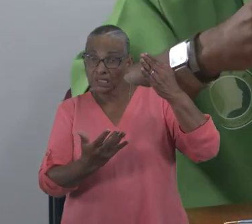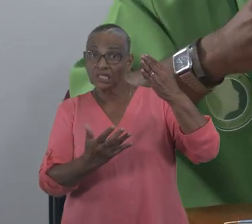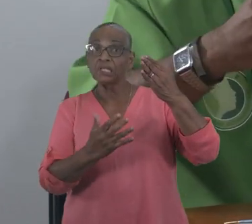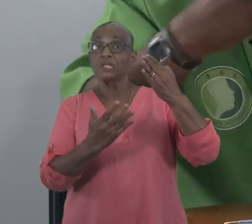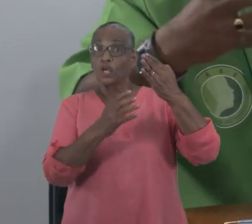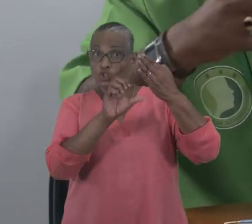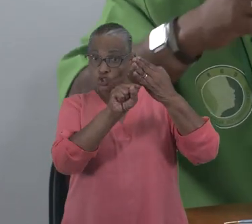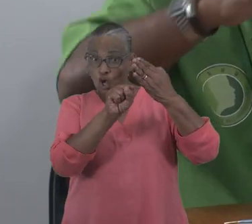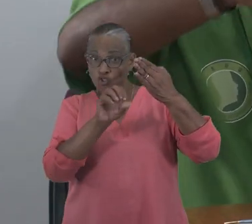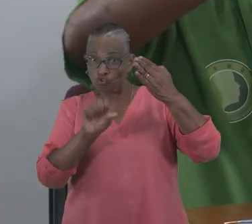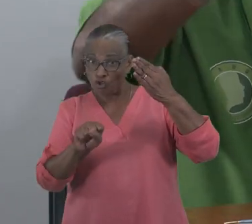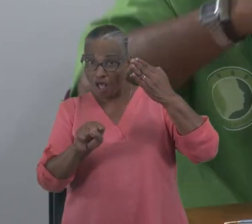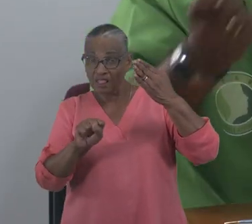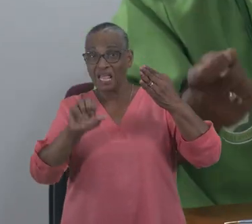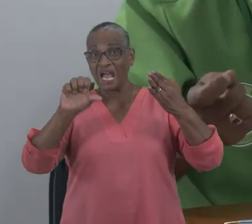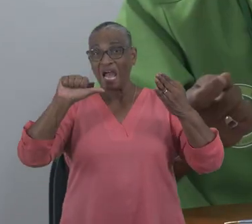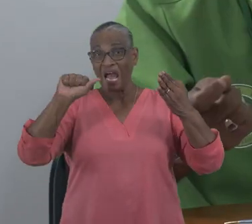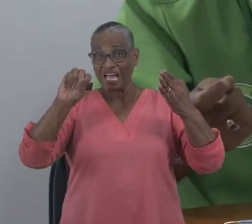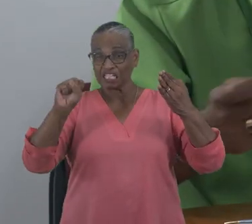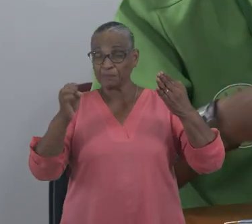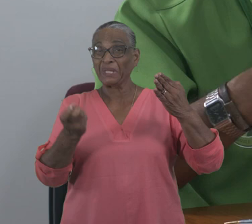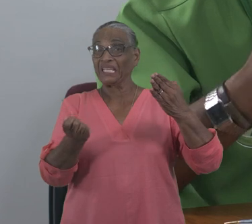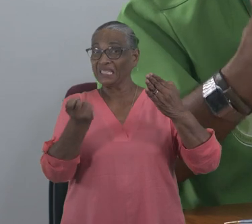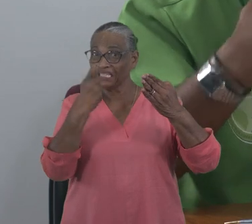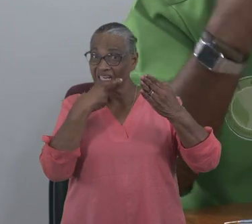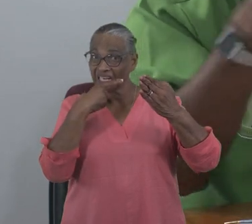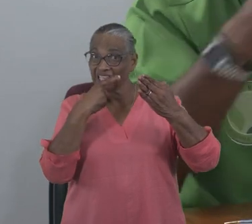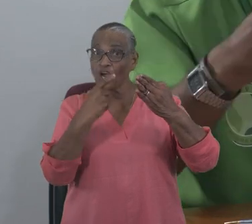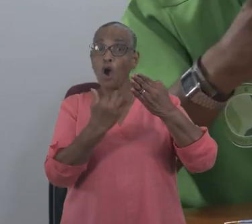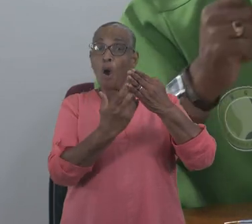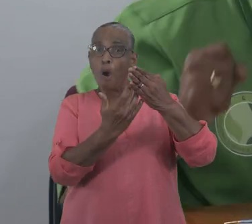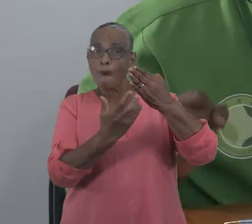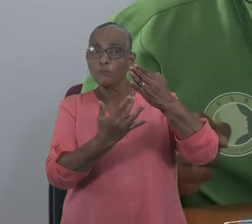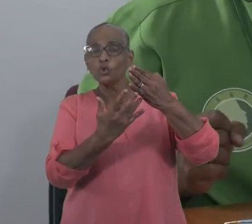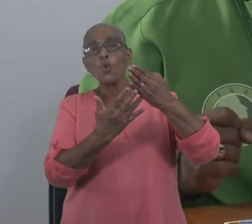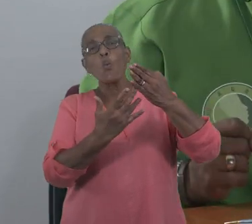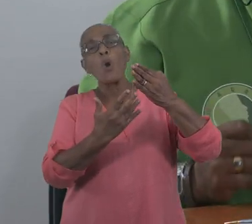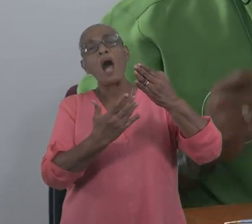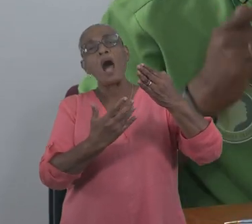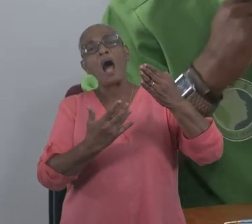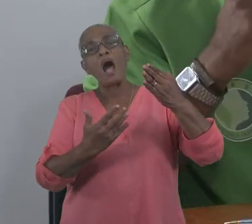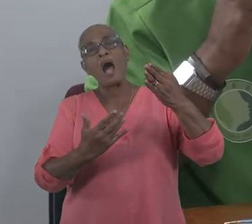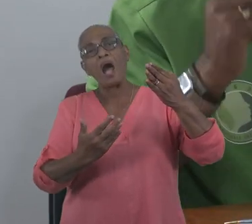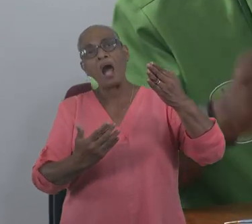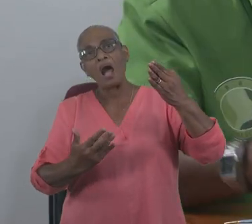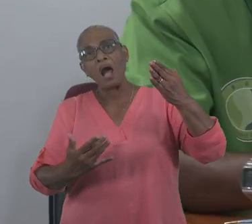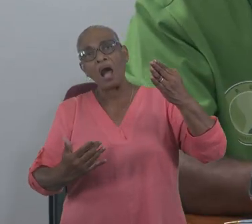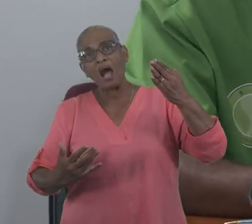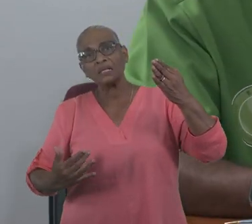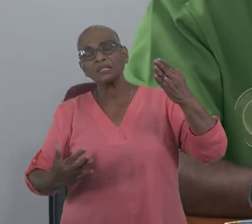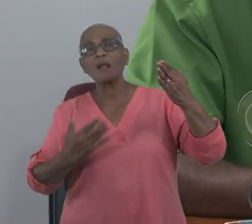doet een ingreep en je gebruikt aspirine als bloed kan komen. Begrijp je? Dus hij remt bloedstolling. Nou,